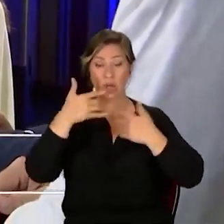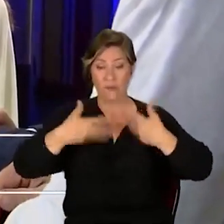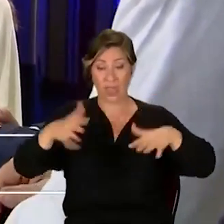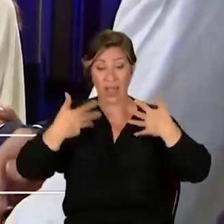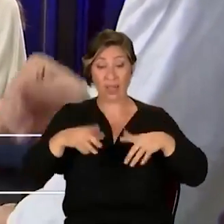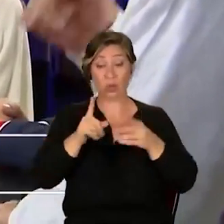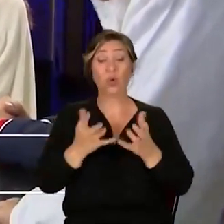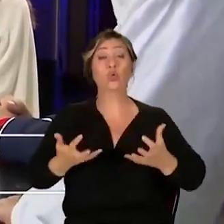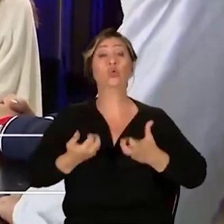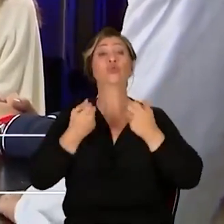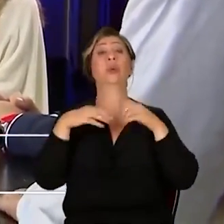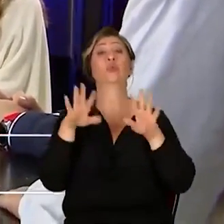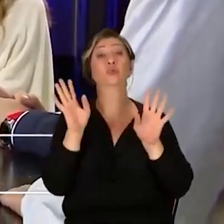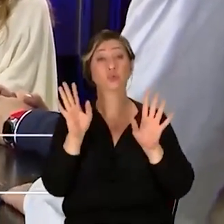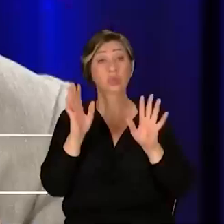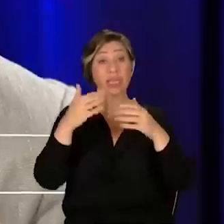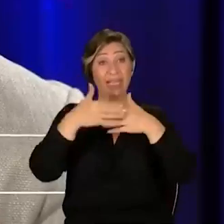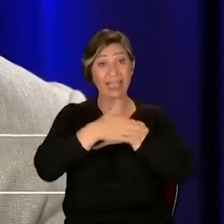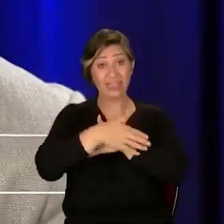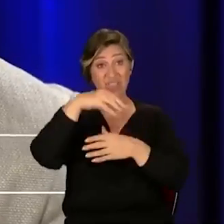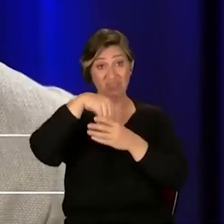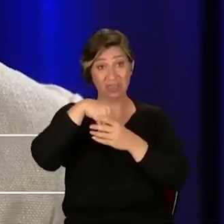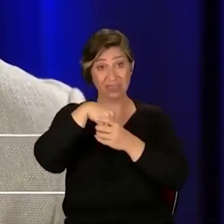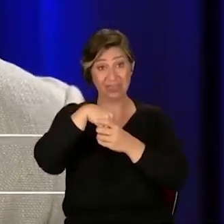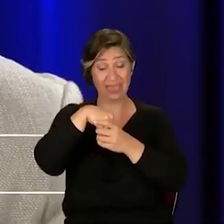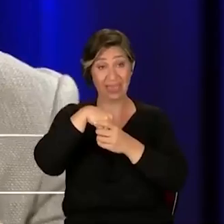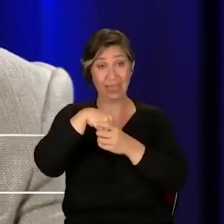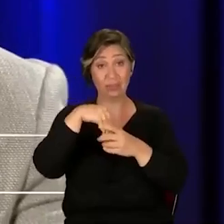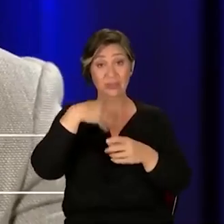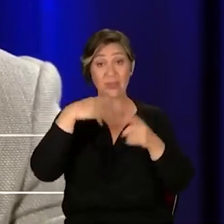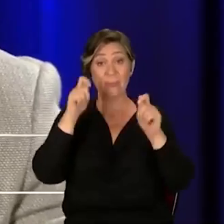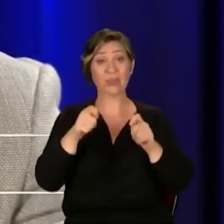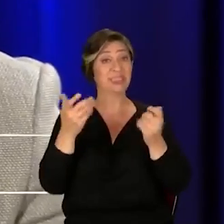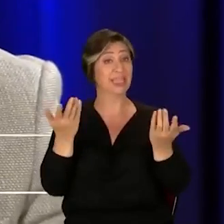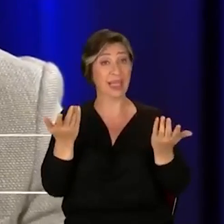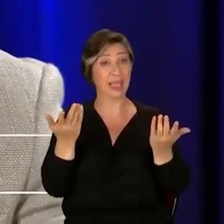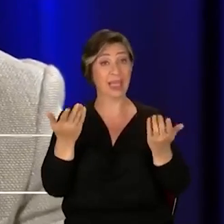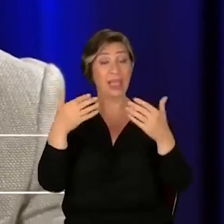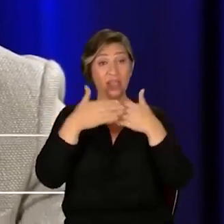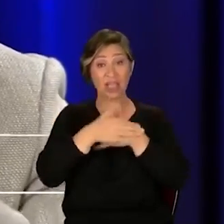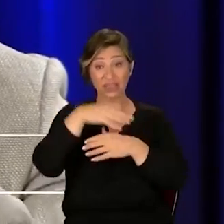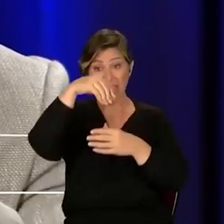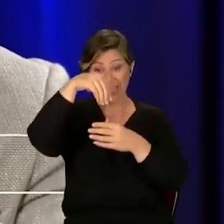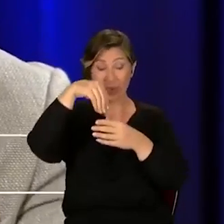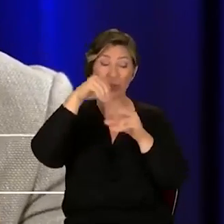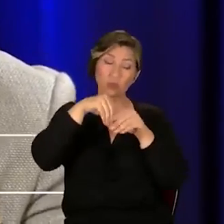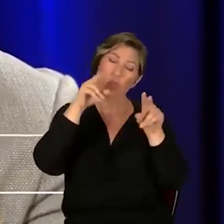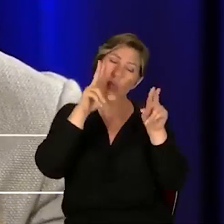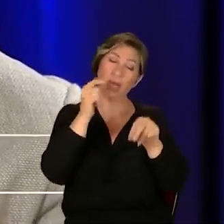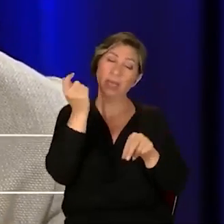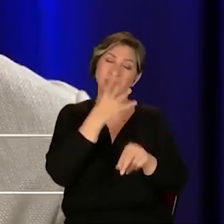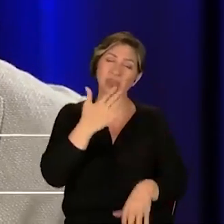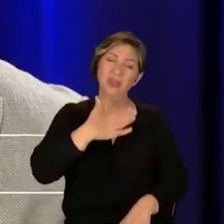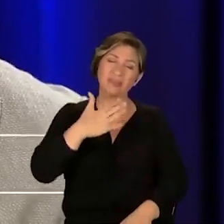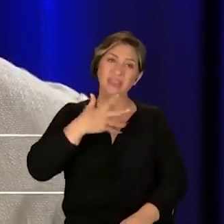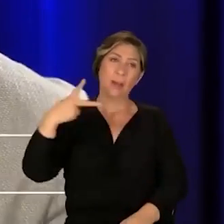vererekten bundan kurtulamıyorsunuz. Yani gece içerisinde bizim yaptığımız şey şu. Gece içerisinde kaç kere